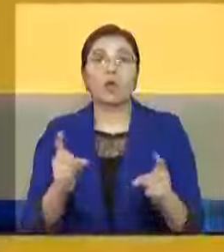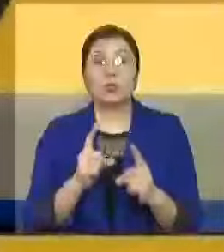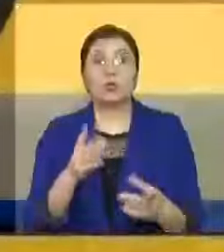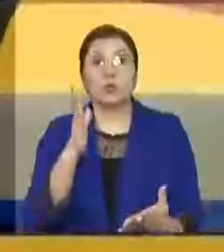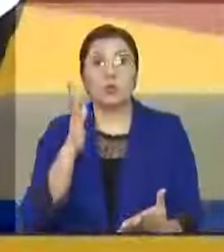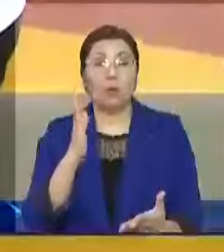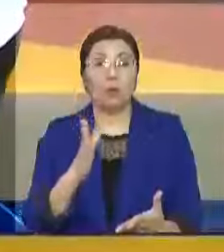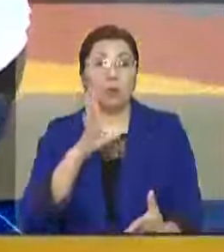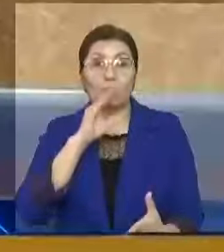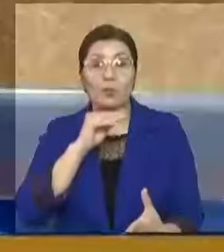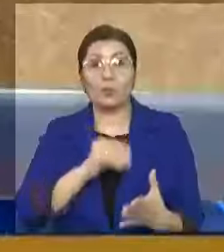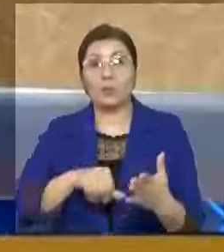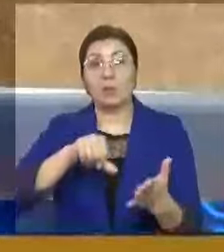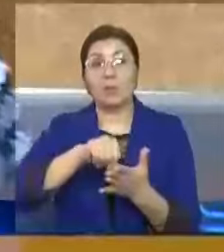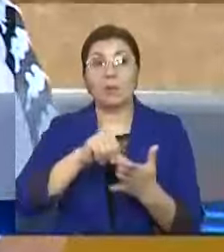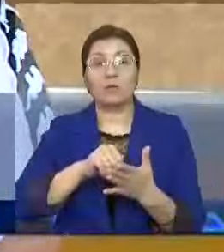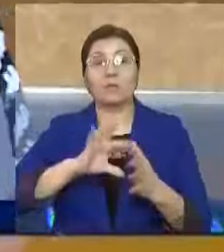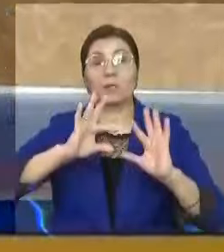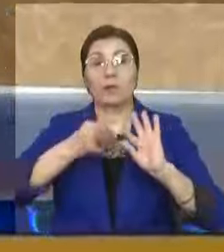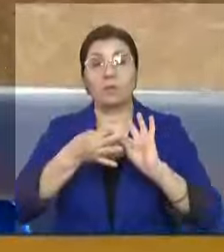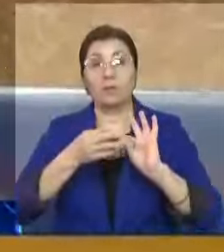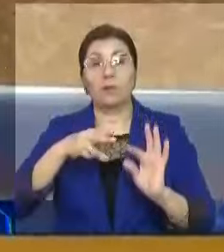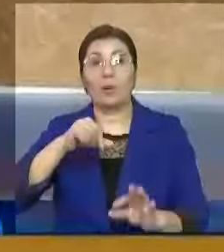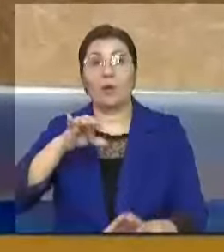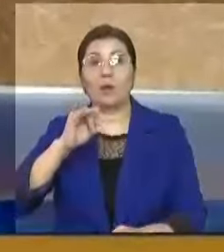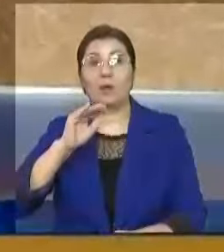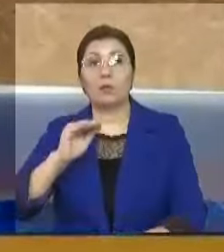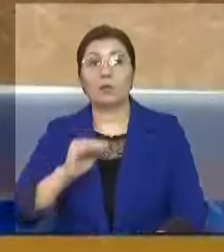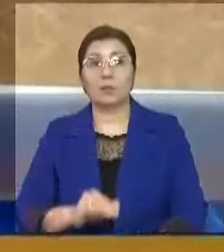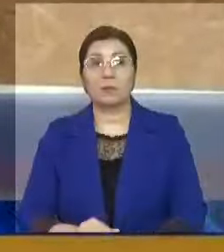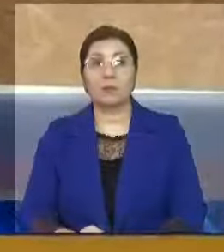удастся успешно выступить на предстоящих играх в Париже.